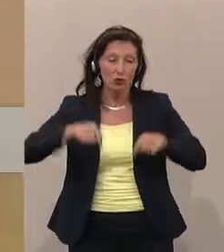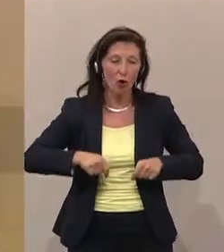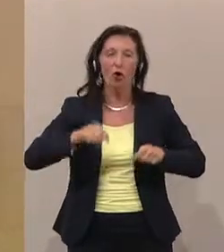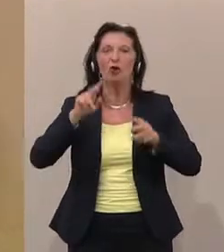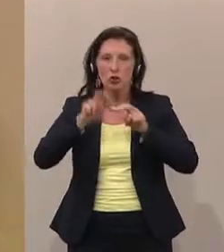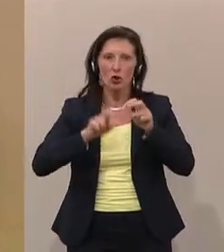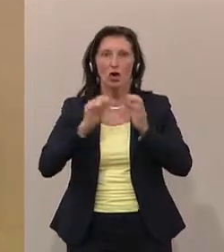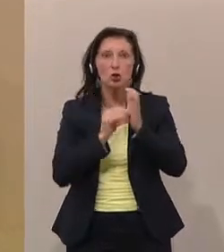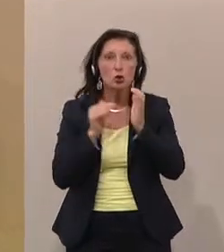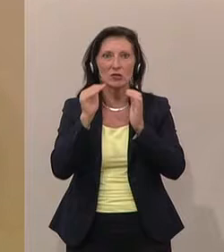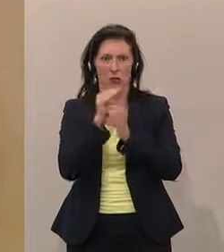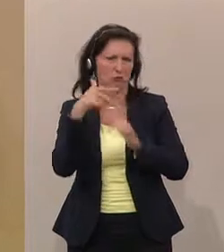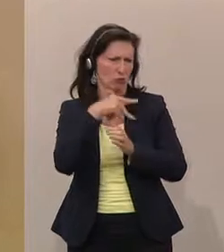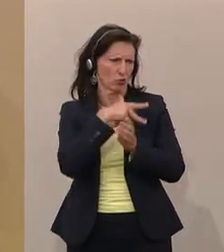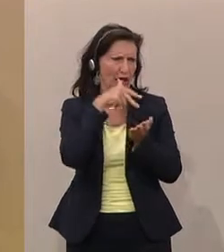sind Sozialabgaben,